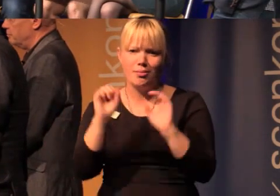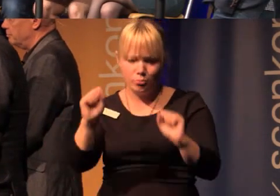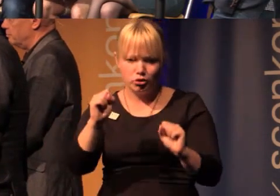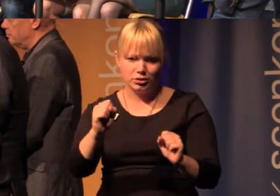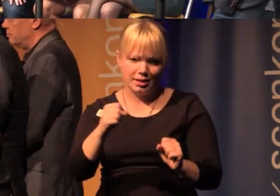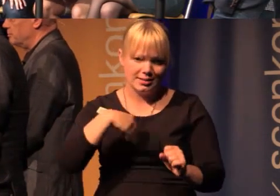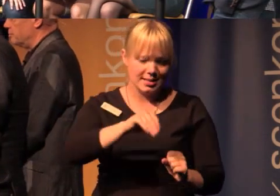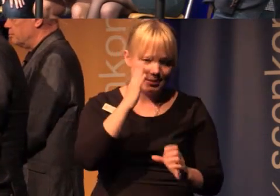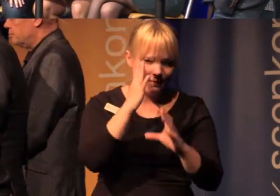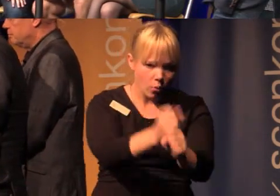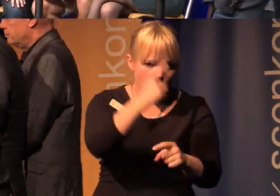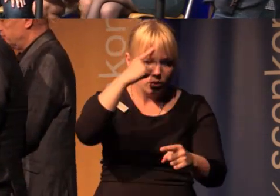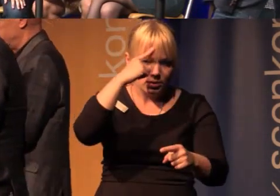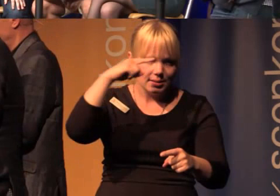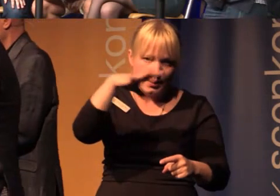åt rent teoretisk kunskap.